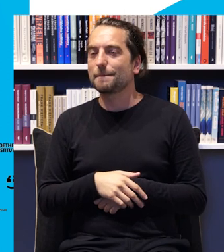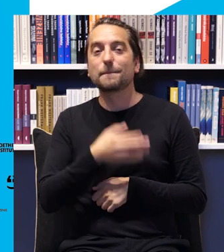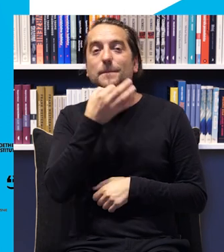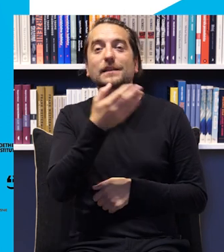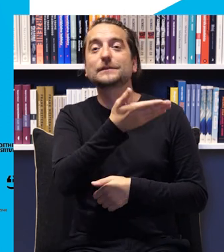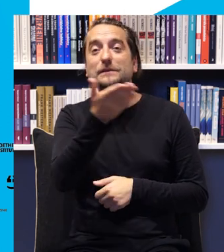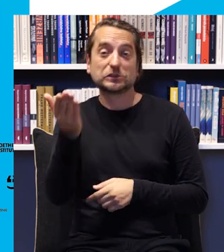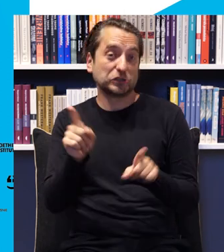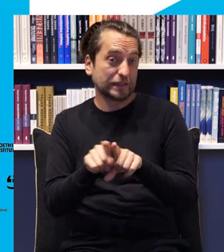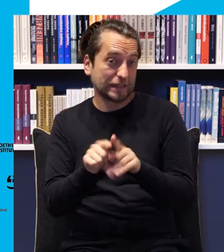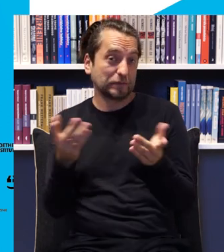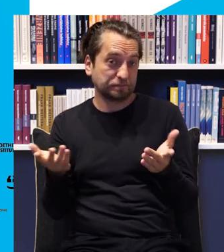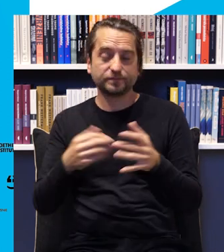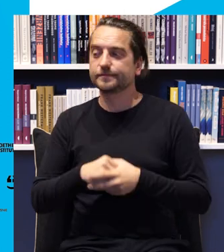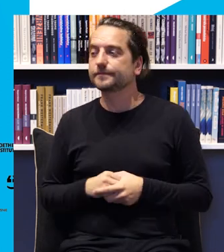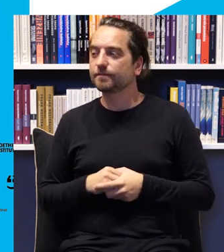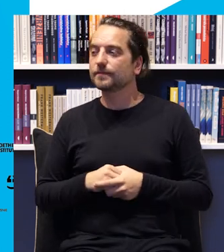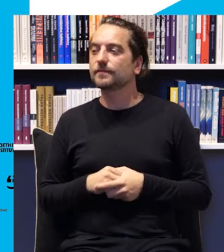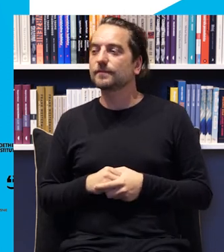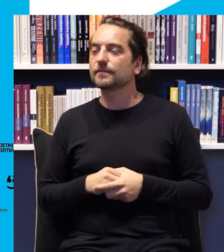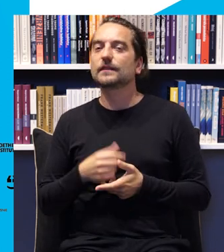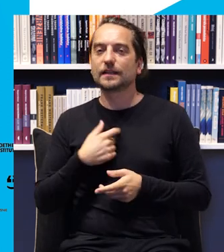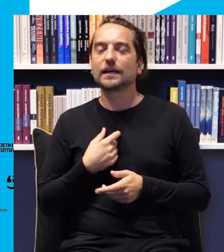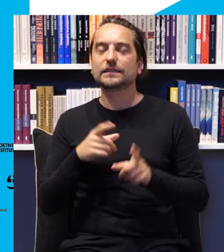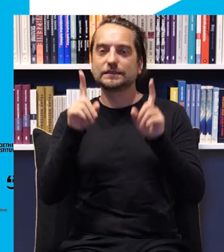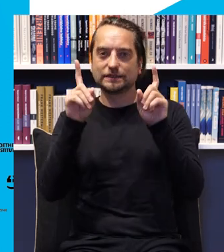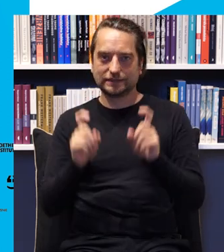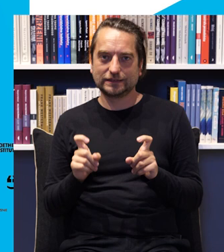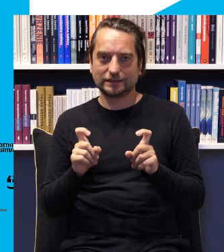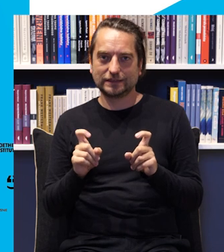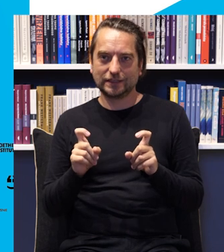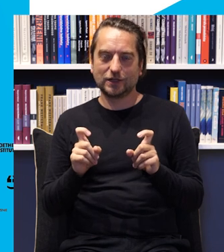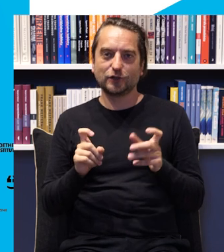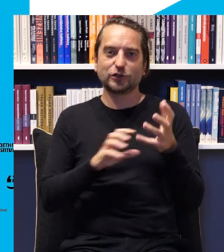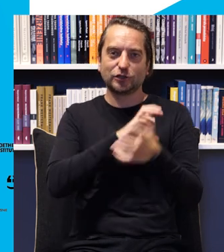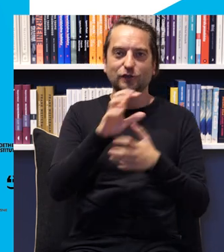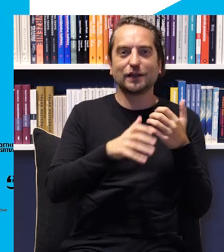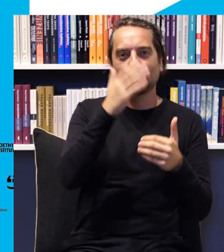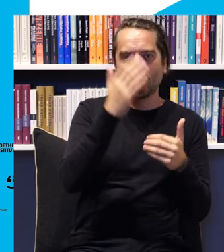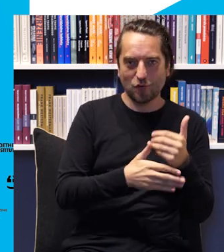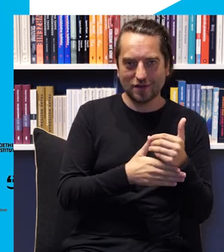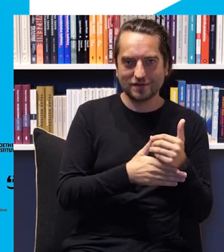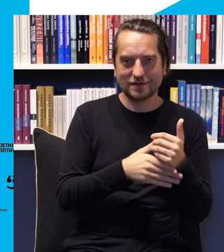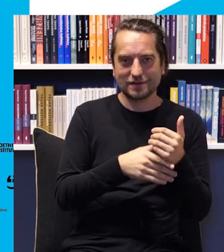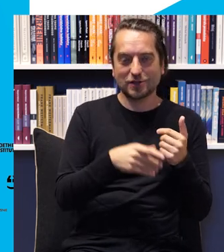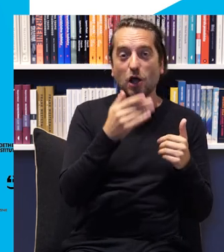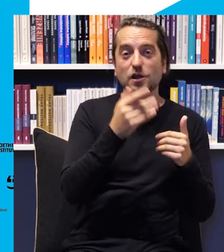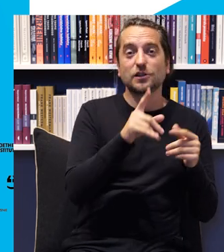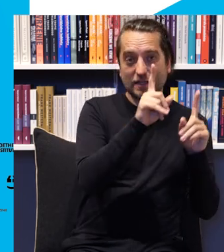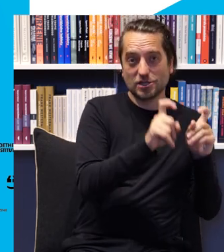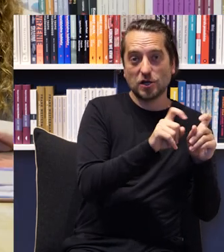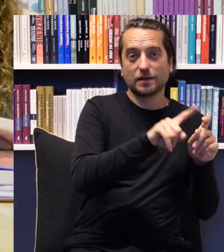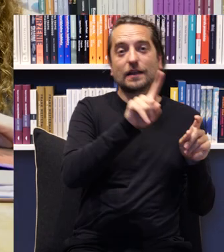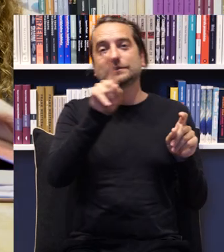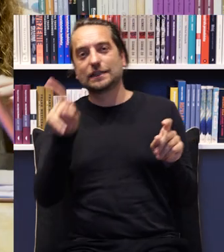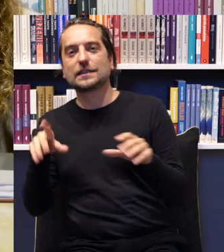do Państwa też. Ponieważ zaczęłam, jak powiedziałam, zaczęłam od końca świata, czyli zaczęłam od końca, to teraz na chwilę wrócę na